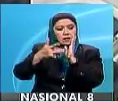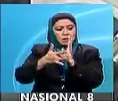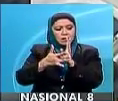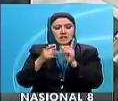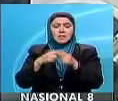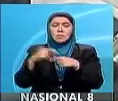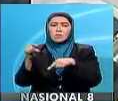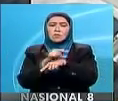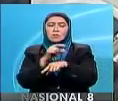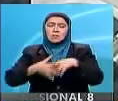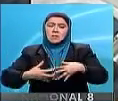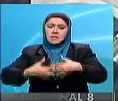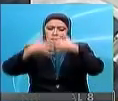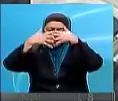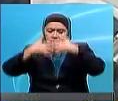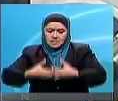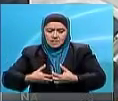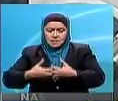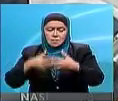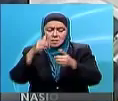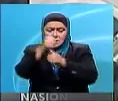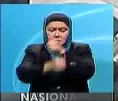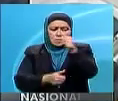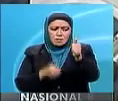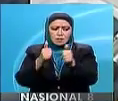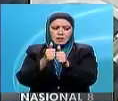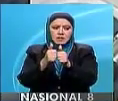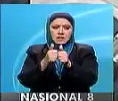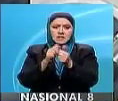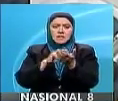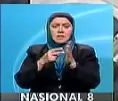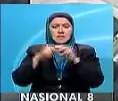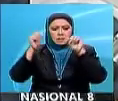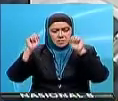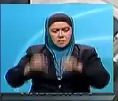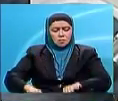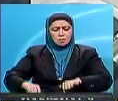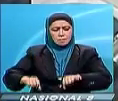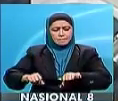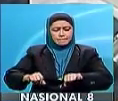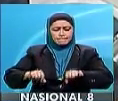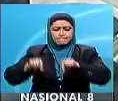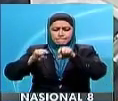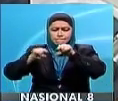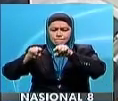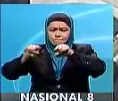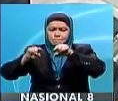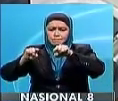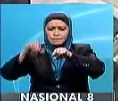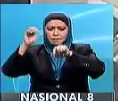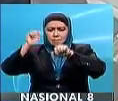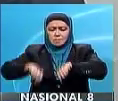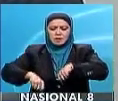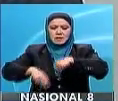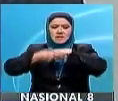use more machine, automated machine, so that we can be competitive in that sense. Yeah, we can control our costs.